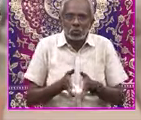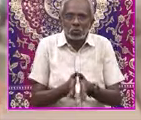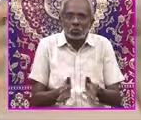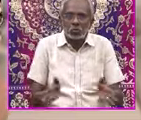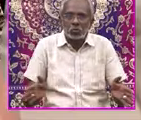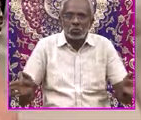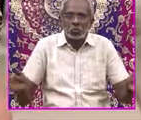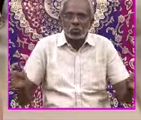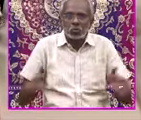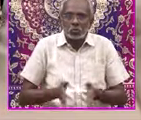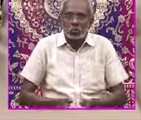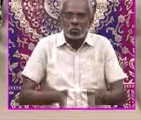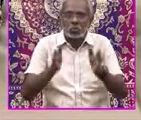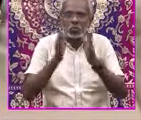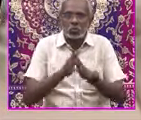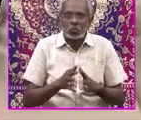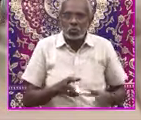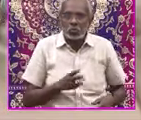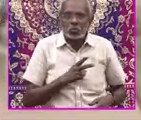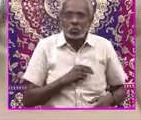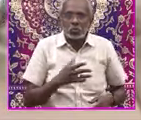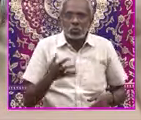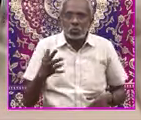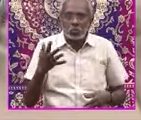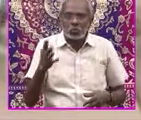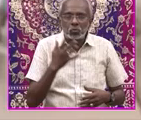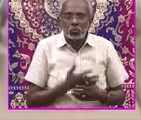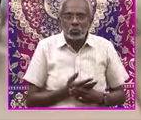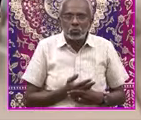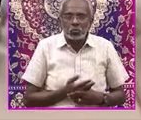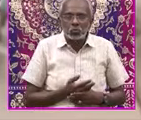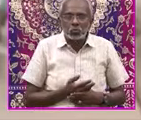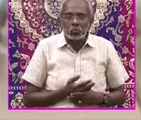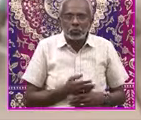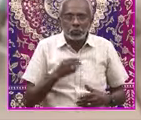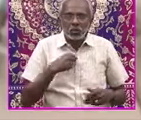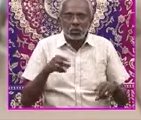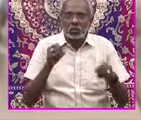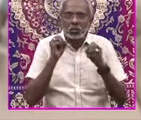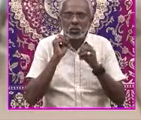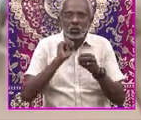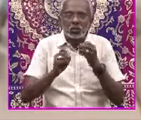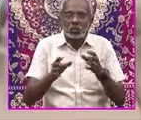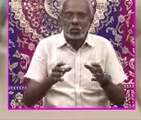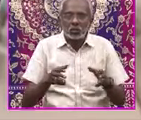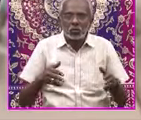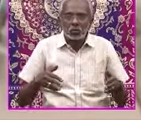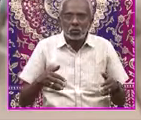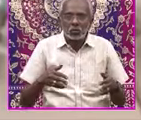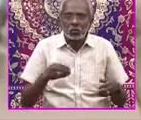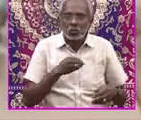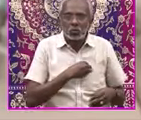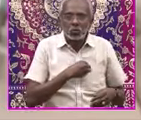இல்லை, அப்படியே வரதுனால அவங்க இது நம்ம எரிக்க வந்த தீயோ என அஞ்சினர். சோழர் படை தம் உயிரை